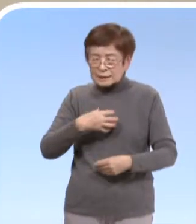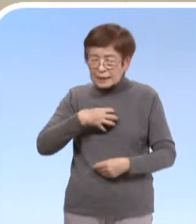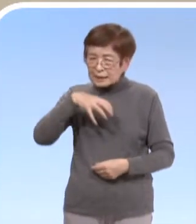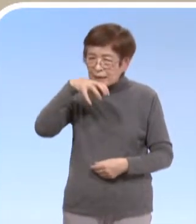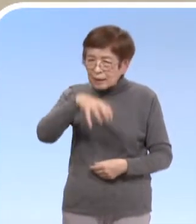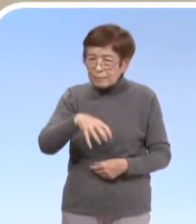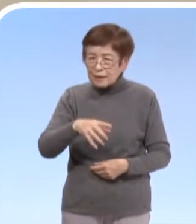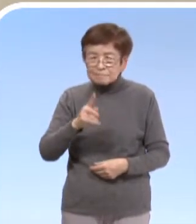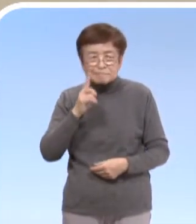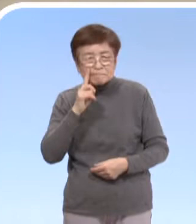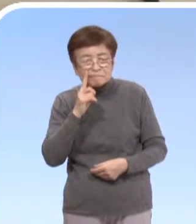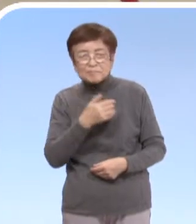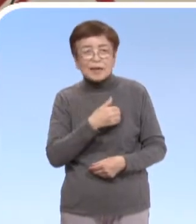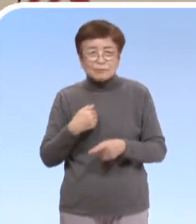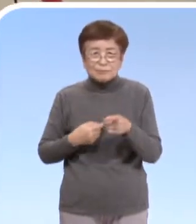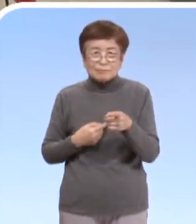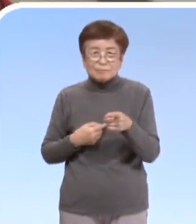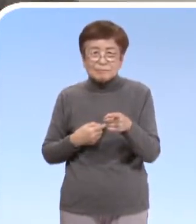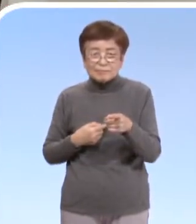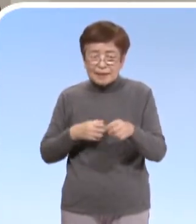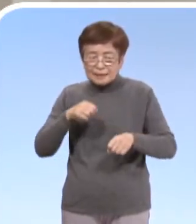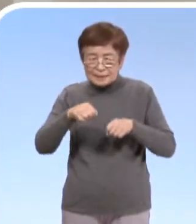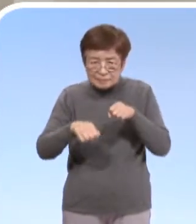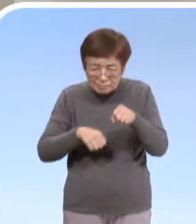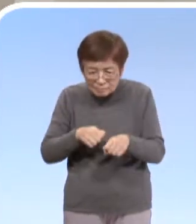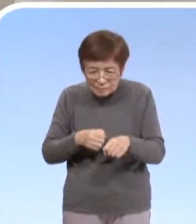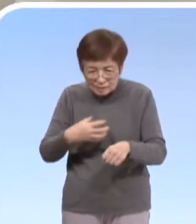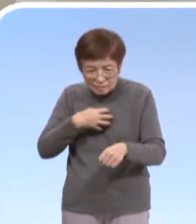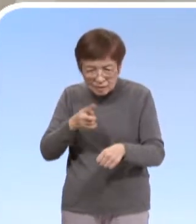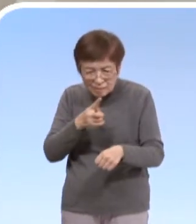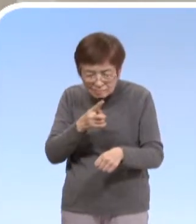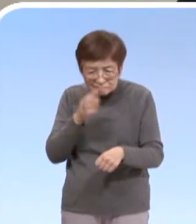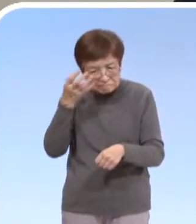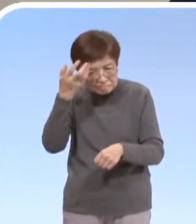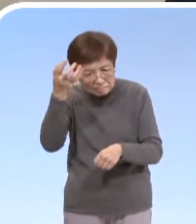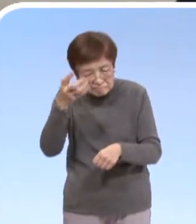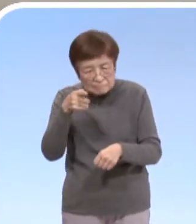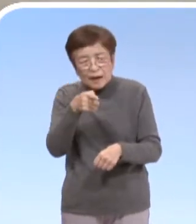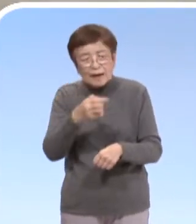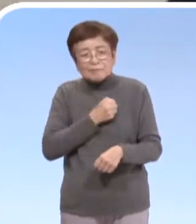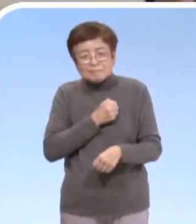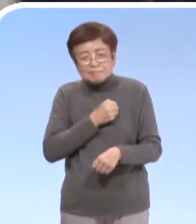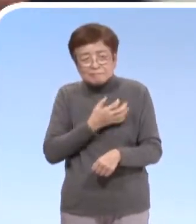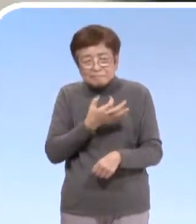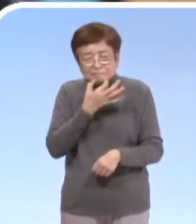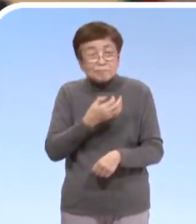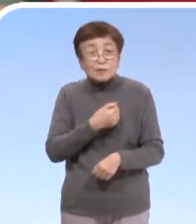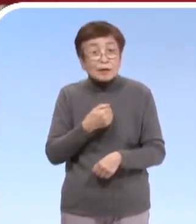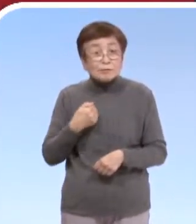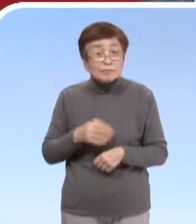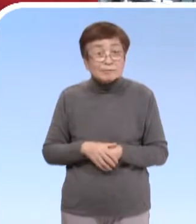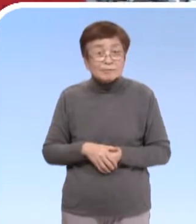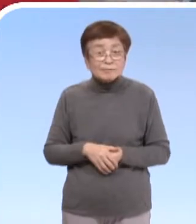な場面を模擬体験することで危険予測能力を高めることができるんです。